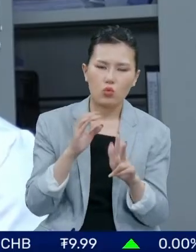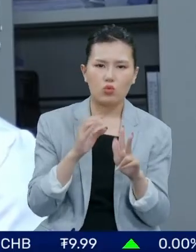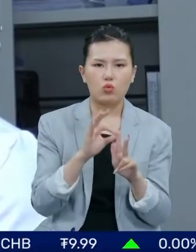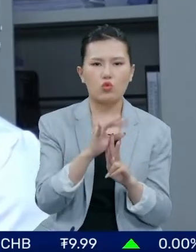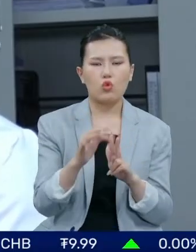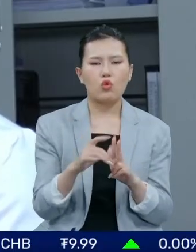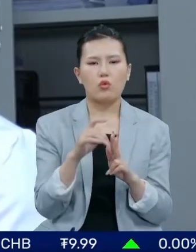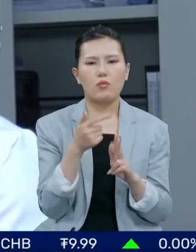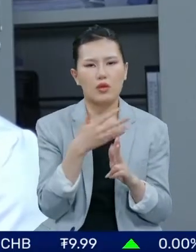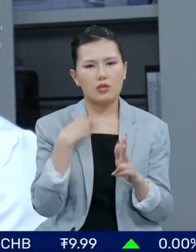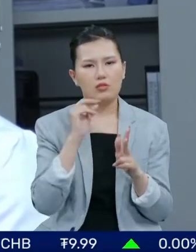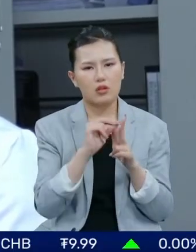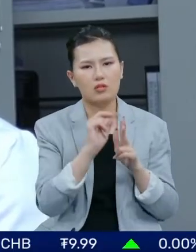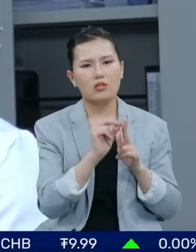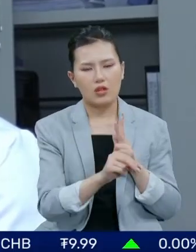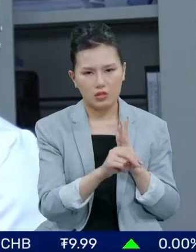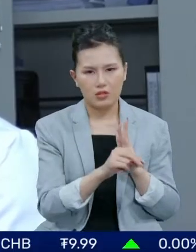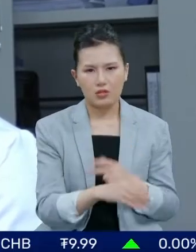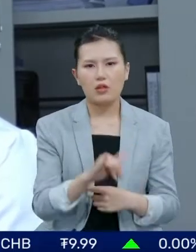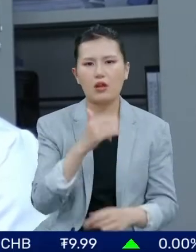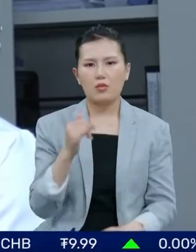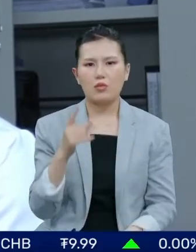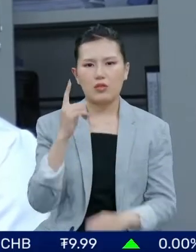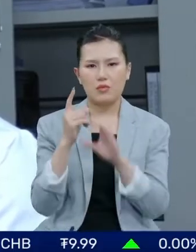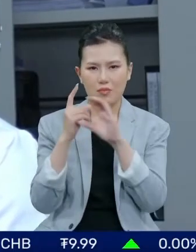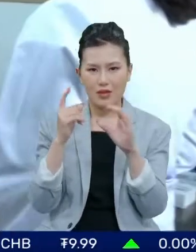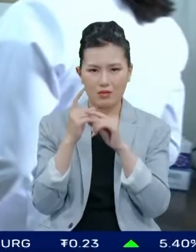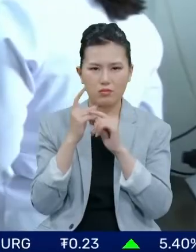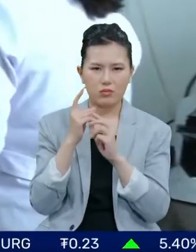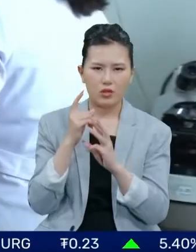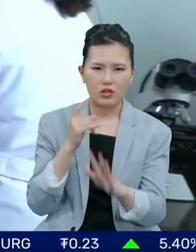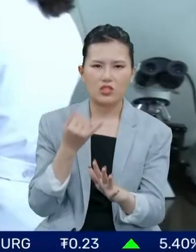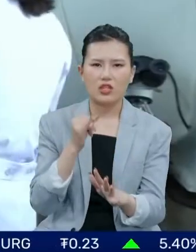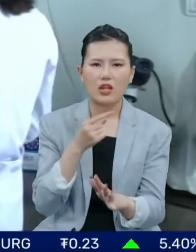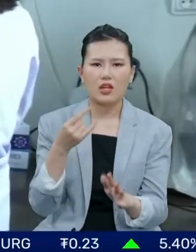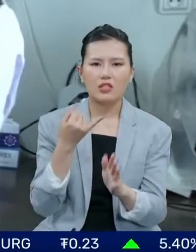ирж болно. Заримдаа 60-аас 70 ч одоо дээж ирдэг.